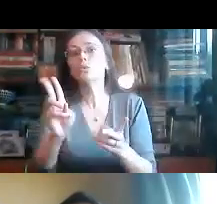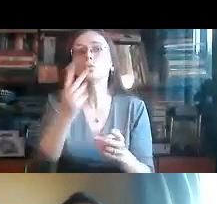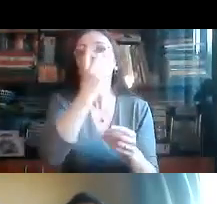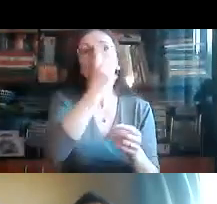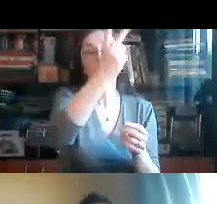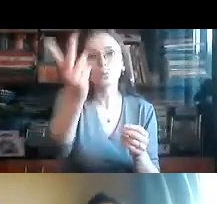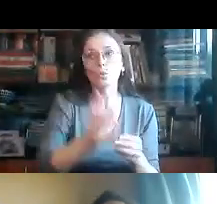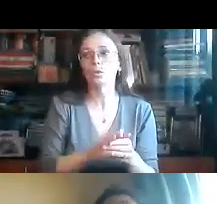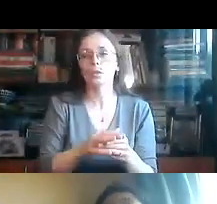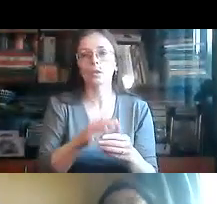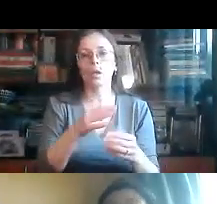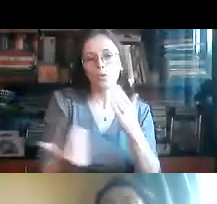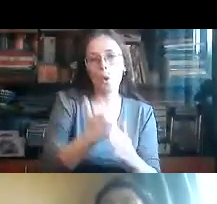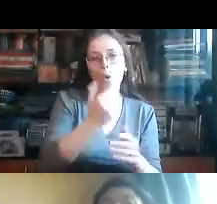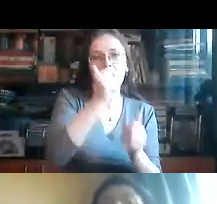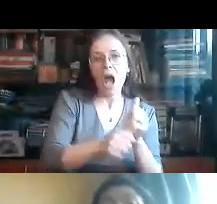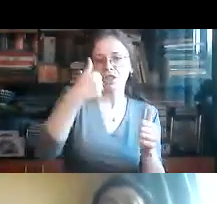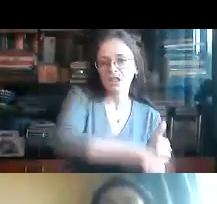До начала